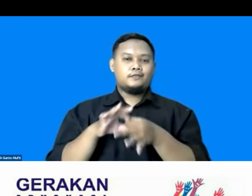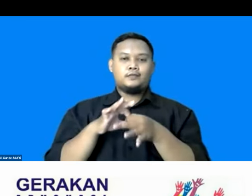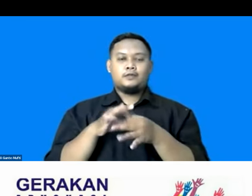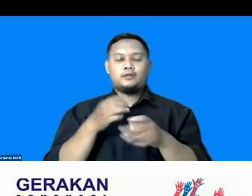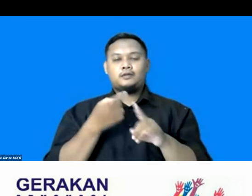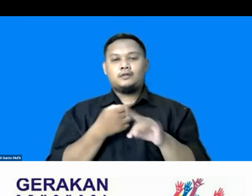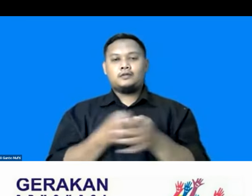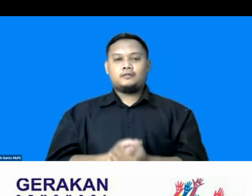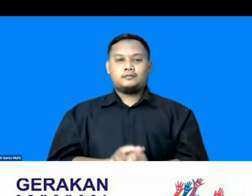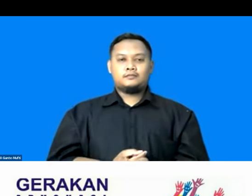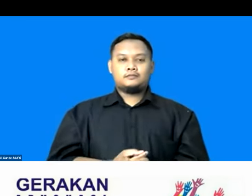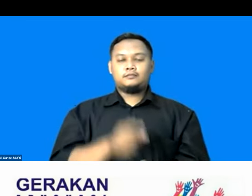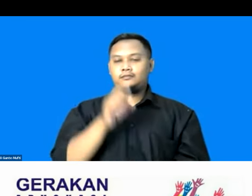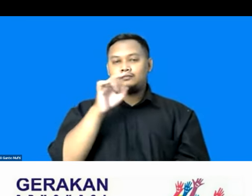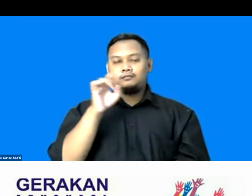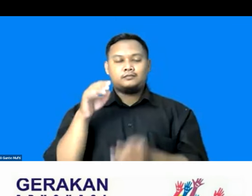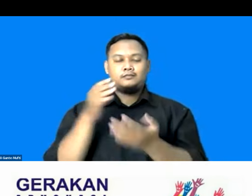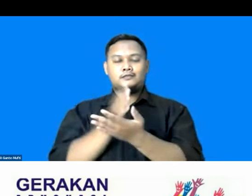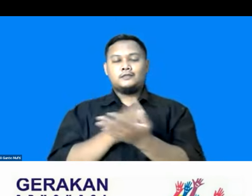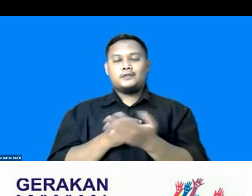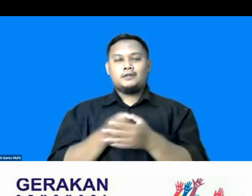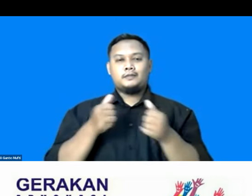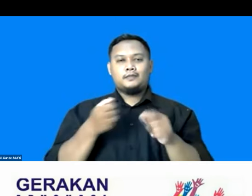berbagai pihak.